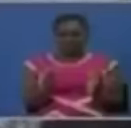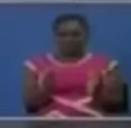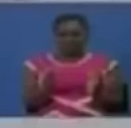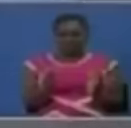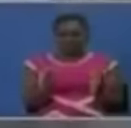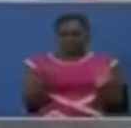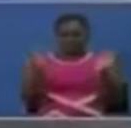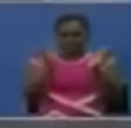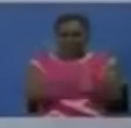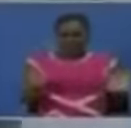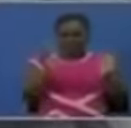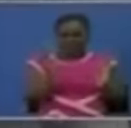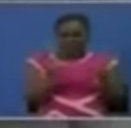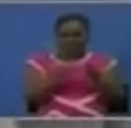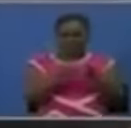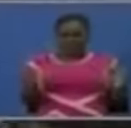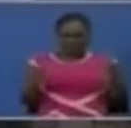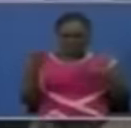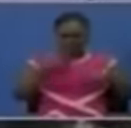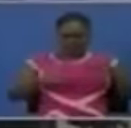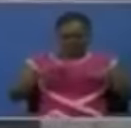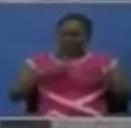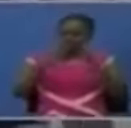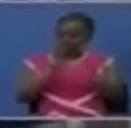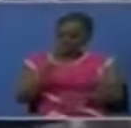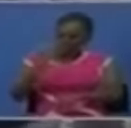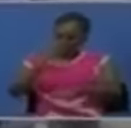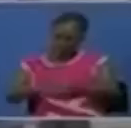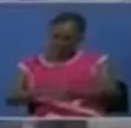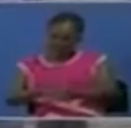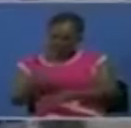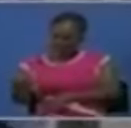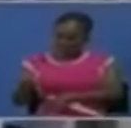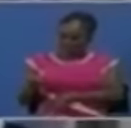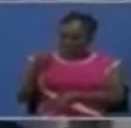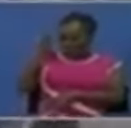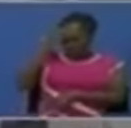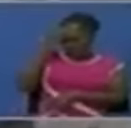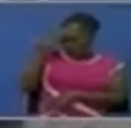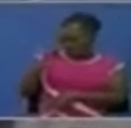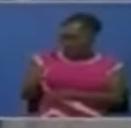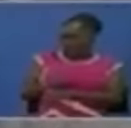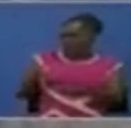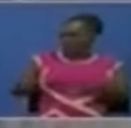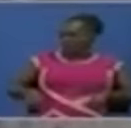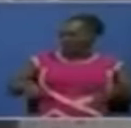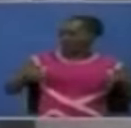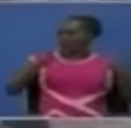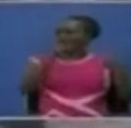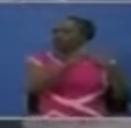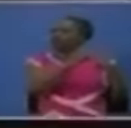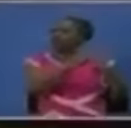Ghadhabu ya vita dhidi ya ufisadi ikawaangukia wanahabari. We will be demanding to know why they are using live bullets